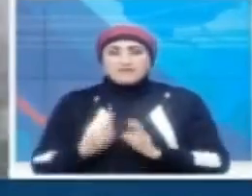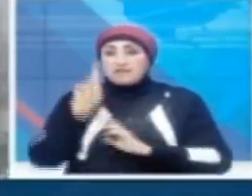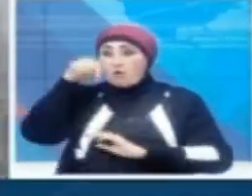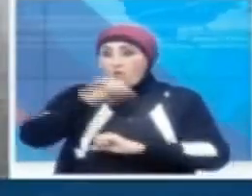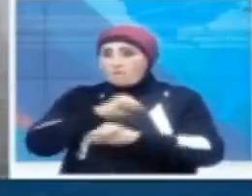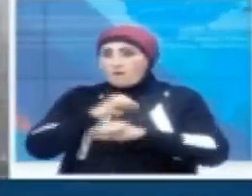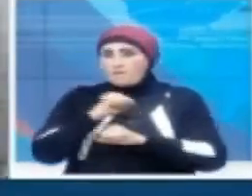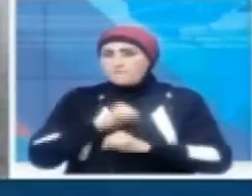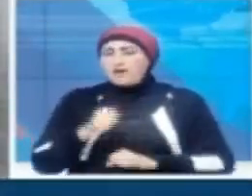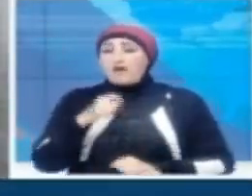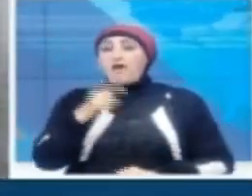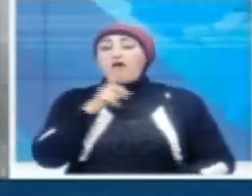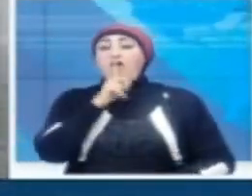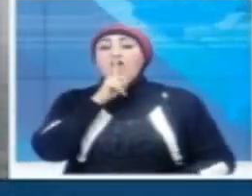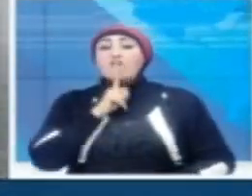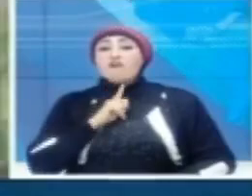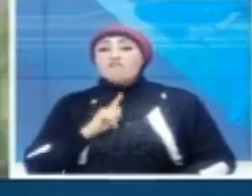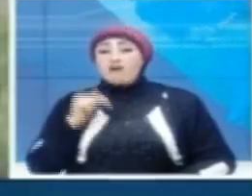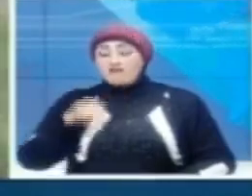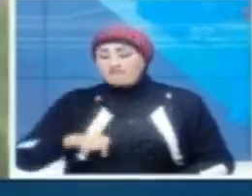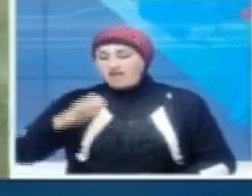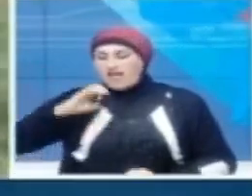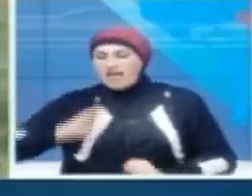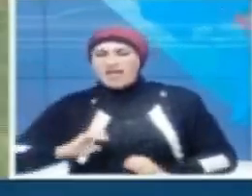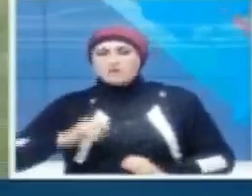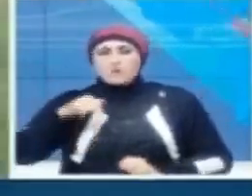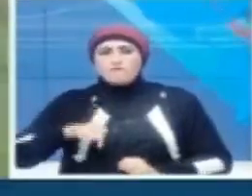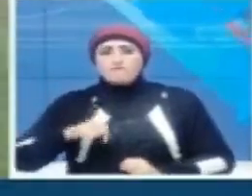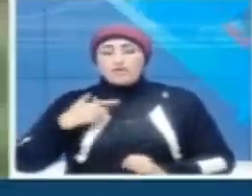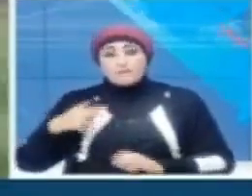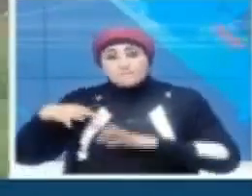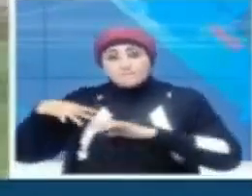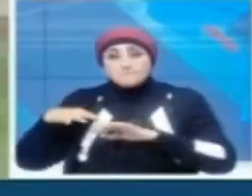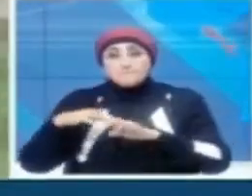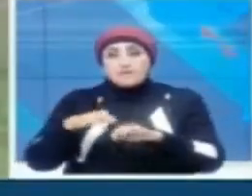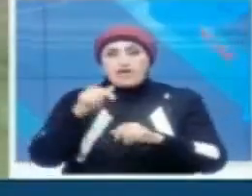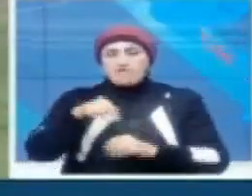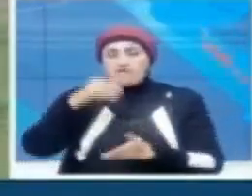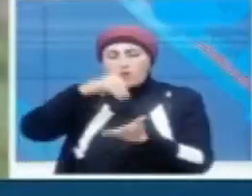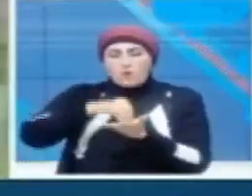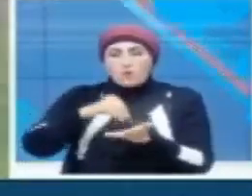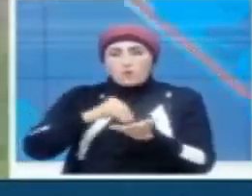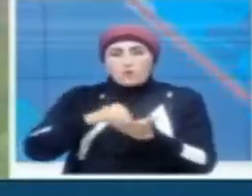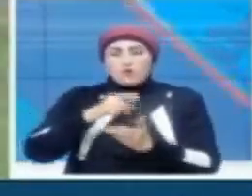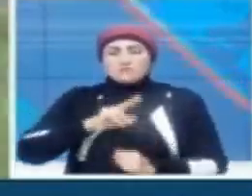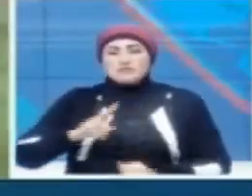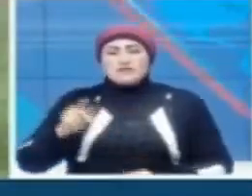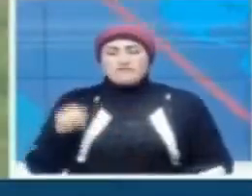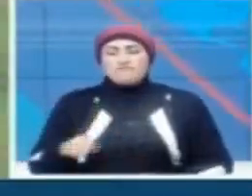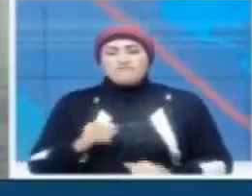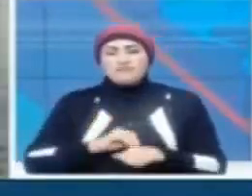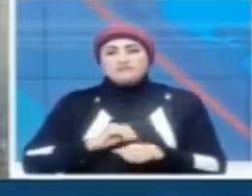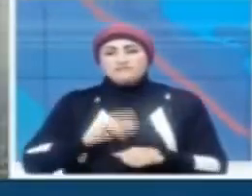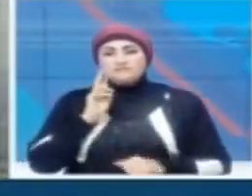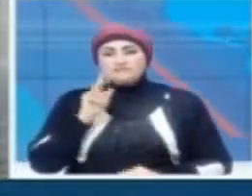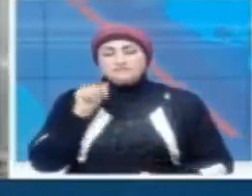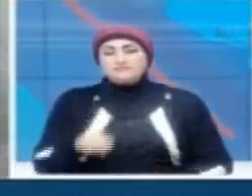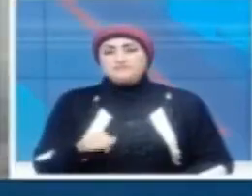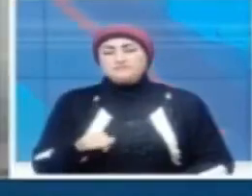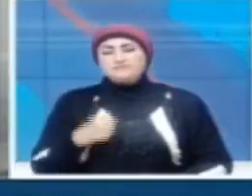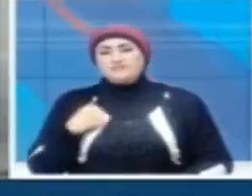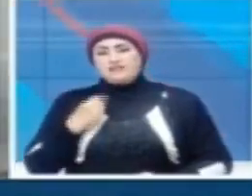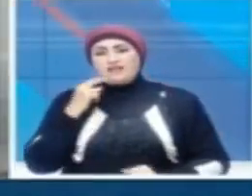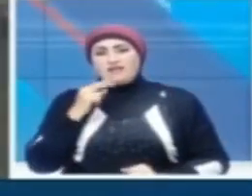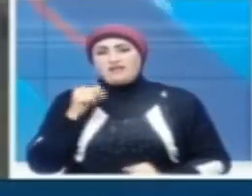أقصى جنوب القطاع. فبعد أن اجتاحت شمال القطاع ووسطه لتحقيق أهداف فشلت حتى اللحظة في